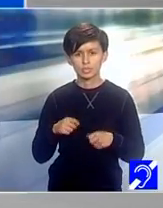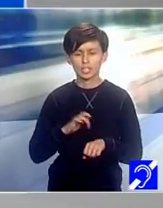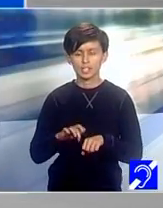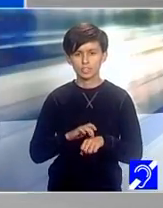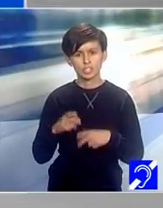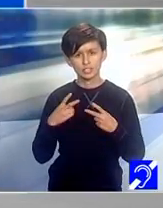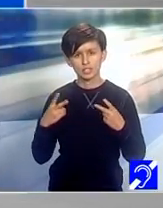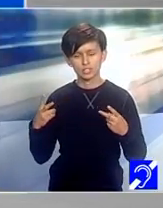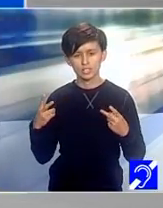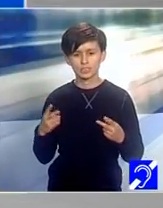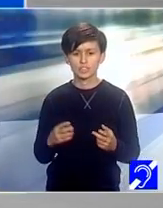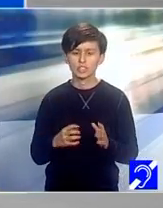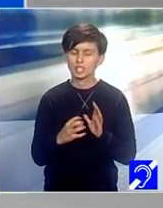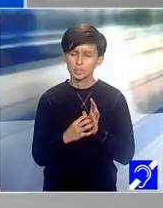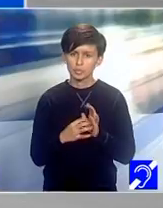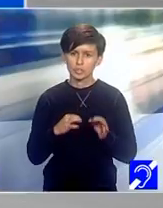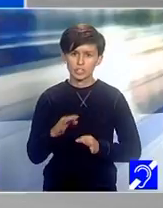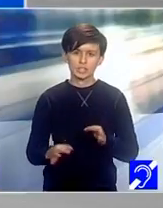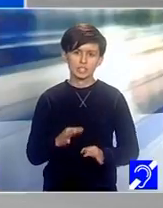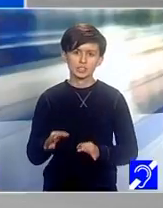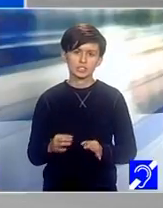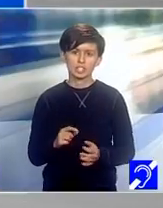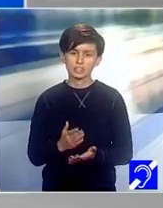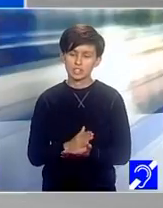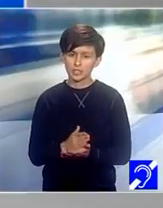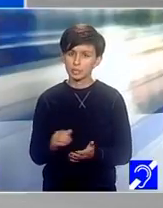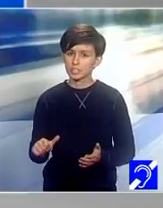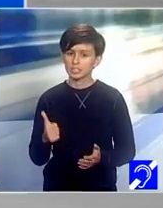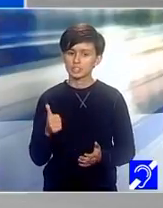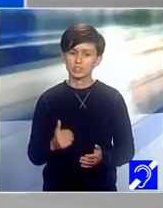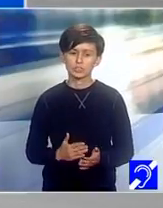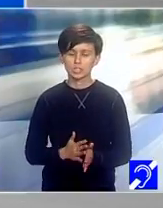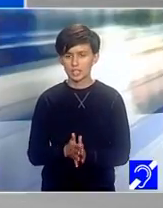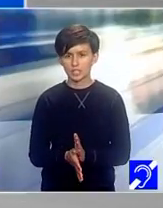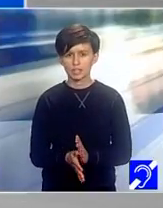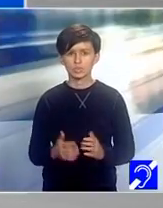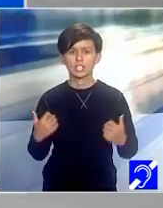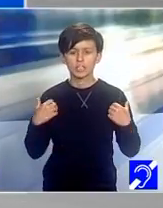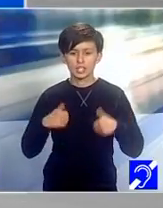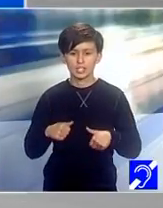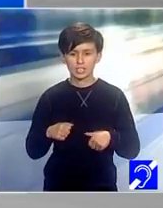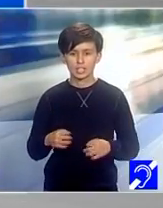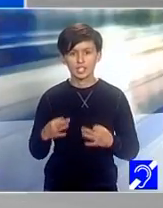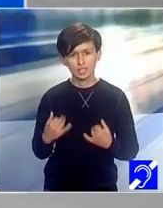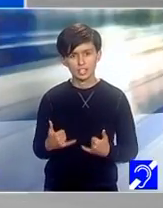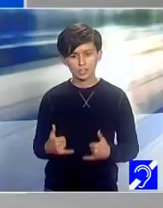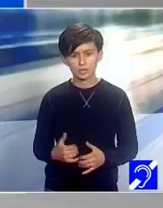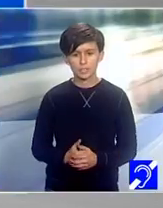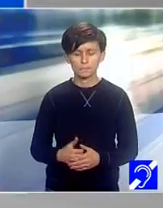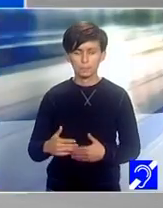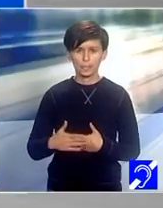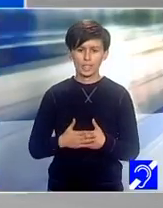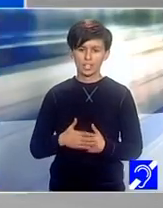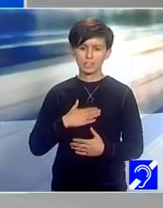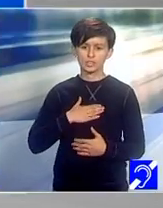valorifice motivele tradiționale, să le reinterpreteze și să le includă în ținute vestimentare contemporane. Alături de noi